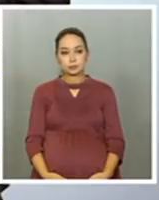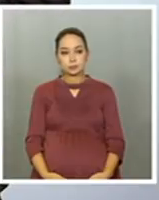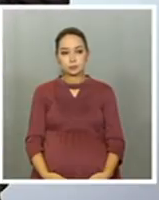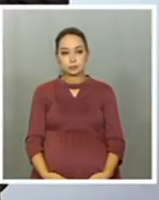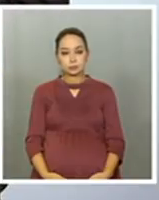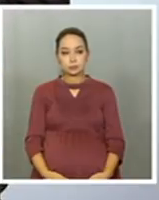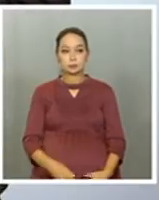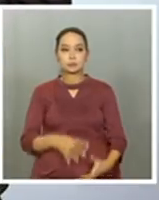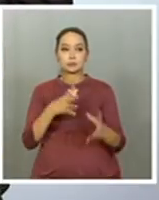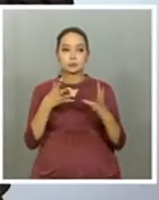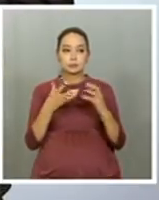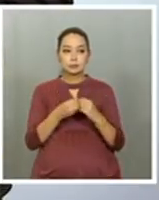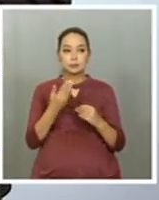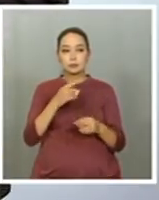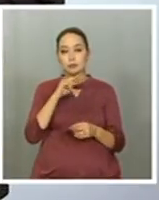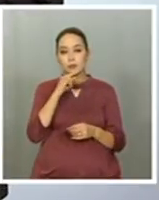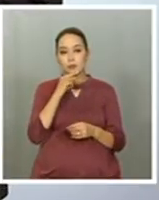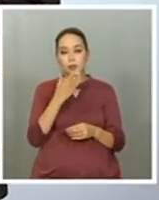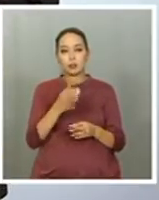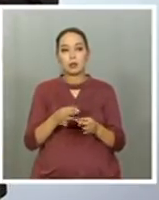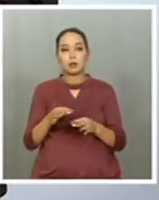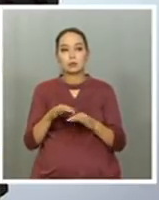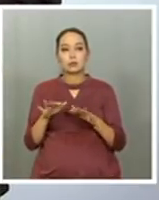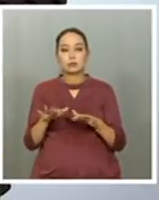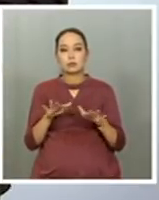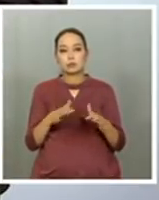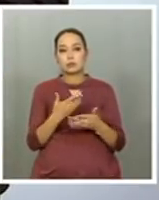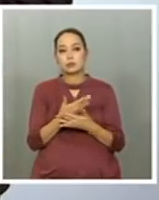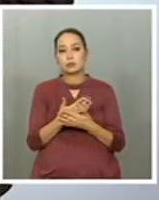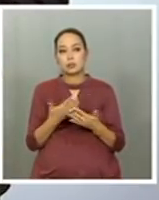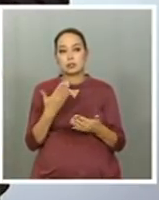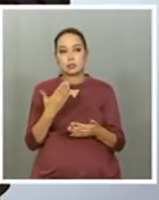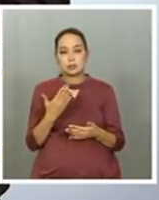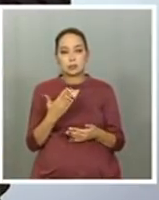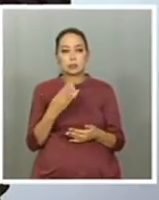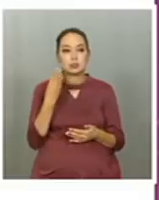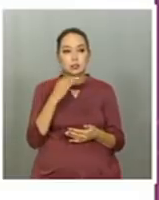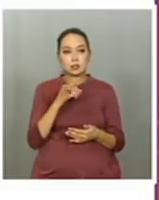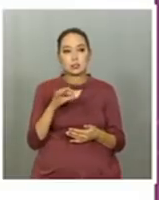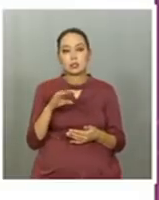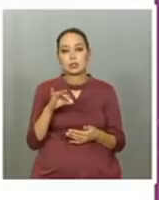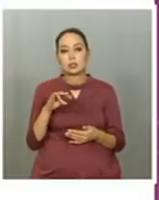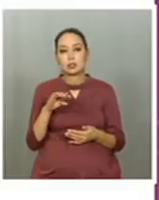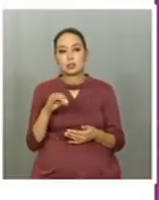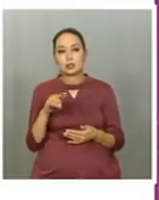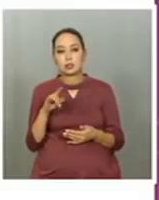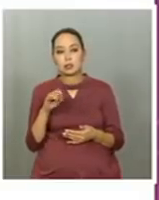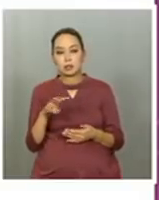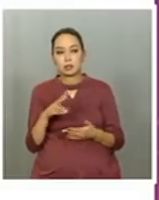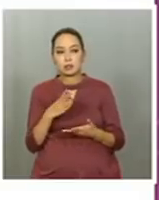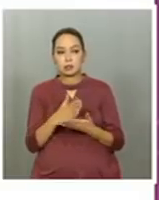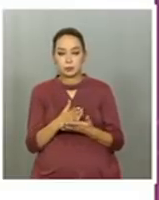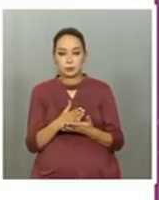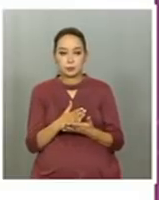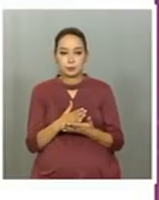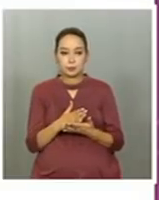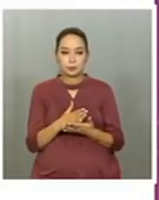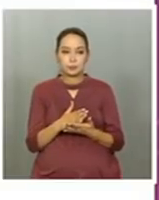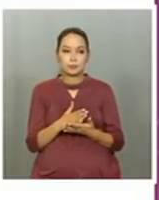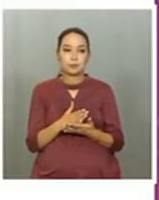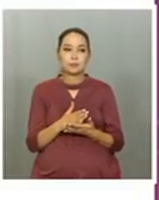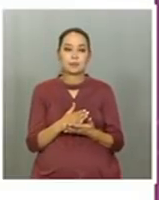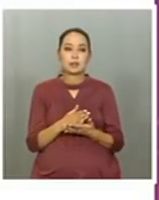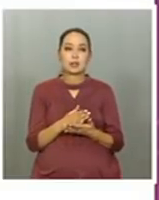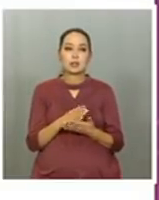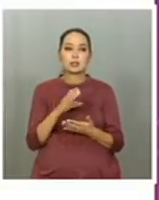Жалпы экономикалық аудандастыру салалық және интегралдық болып бөлінетін білесіздер. Яғни салалық бұл тек